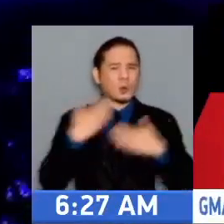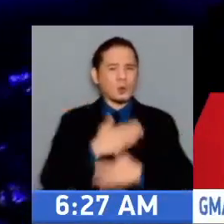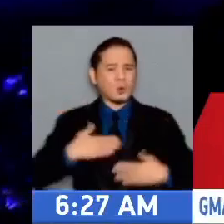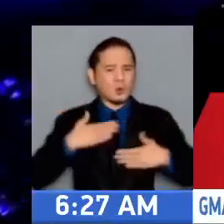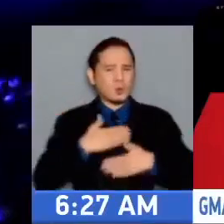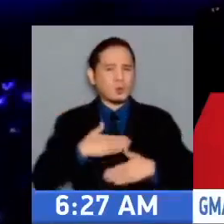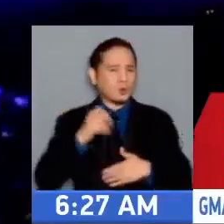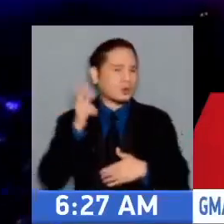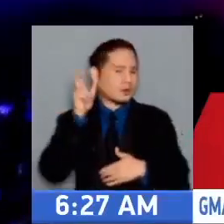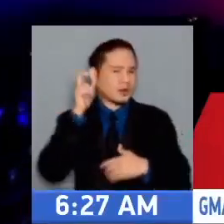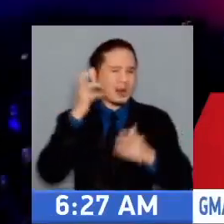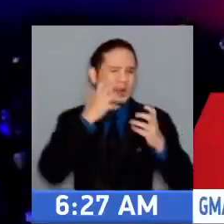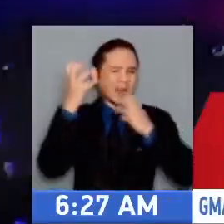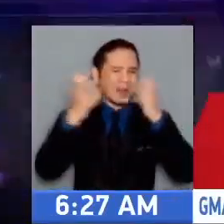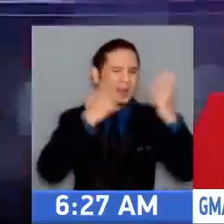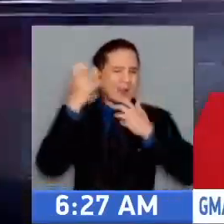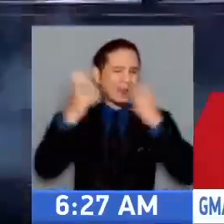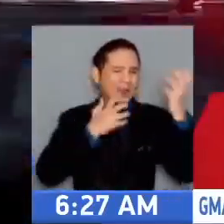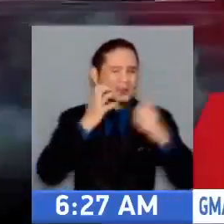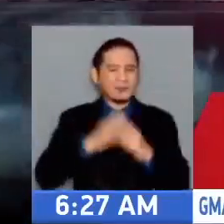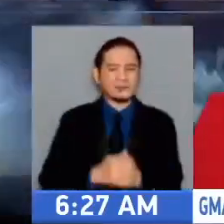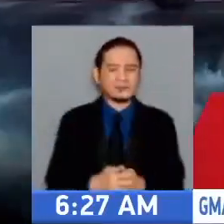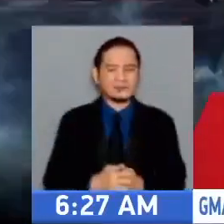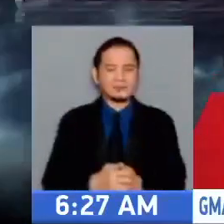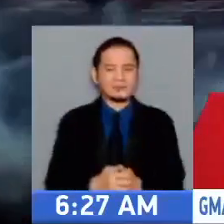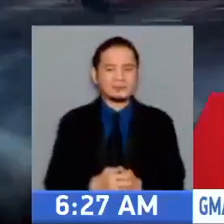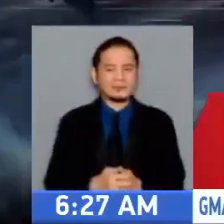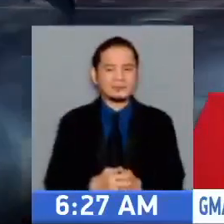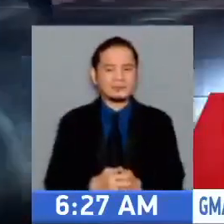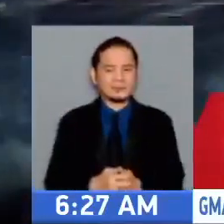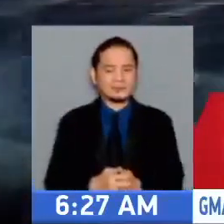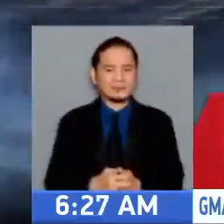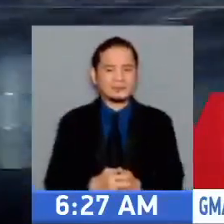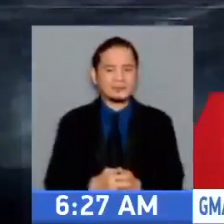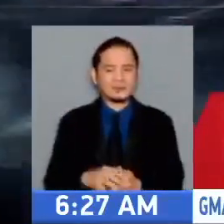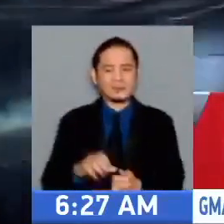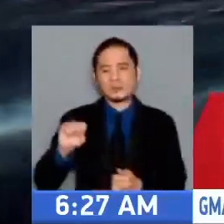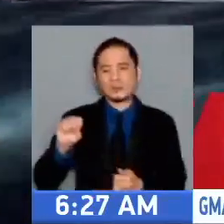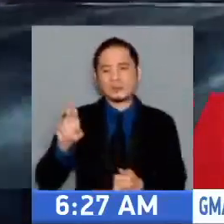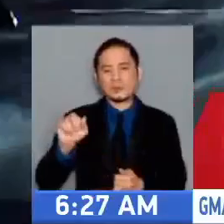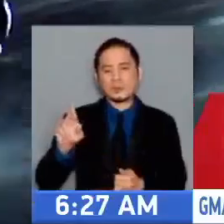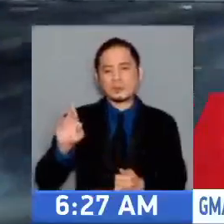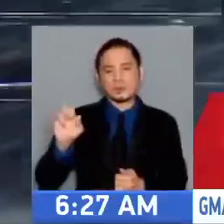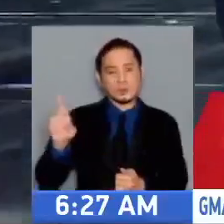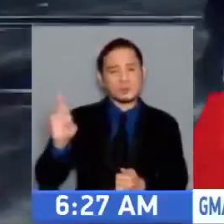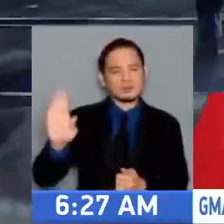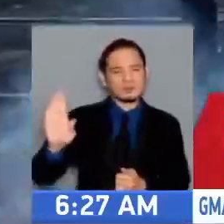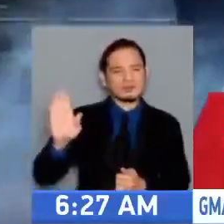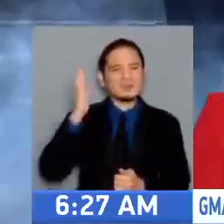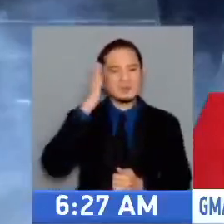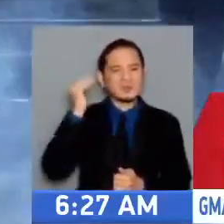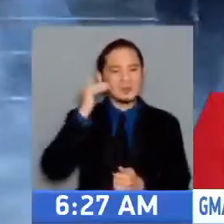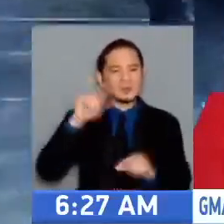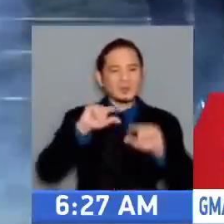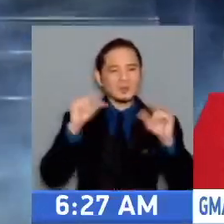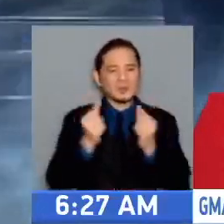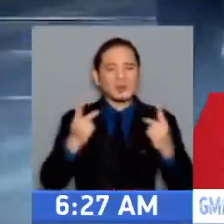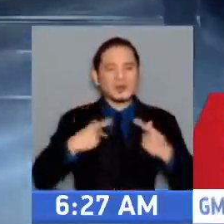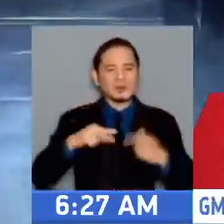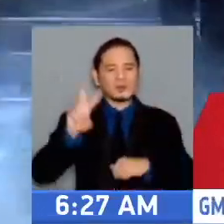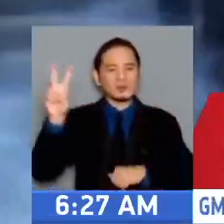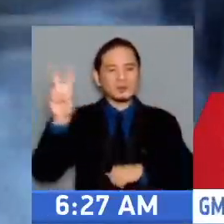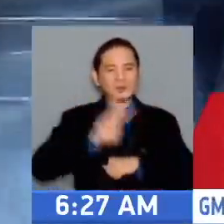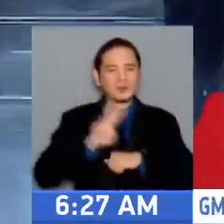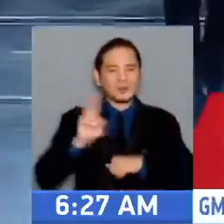Mainit na tinanggap ng Filipino Elks ang Korean group na Super Junior sa day one ng kanilang two-day concert dito sa Pilipinas. Sinalubong